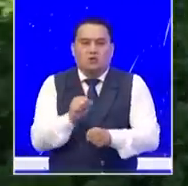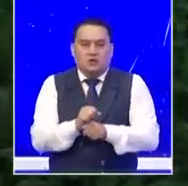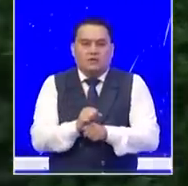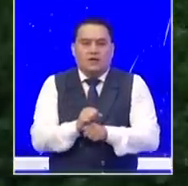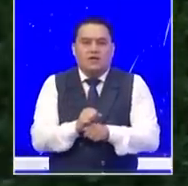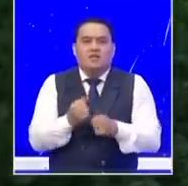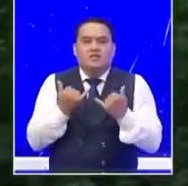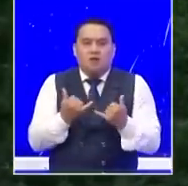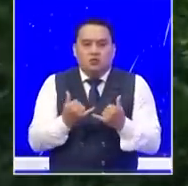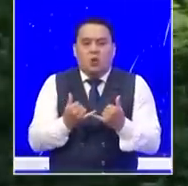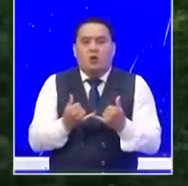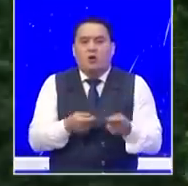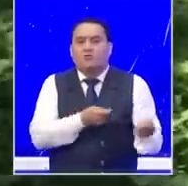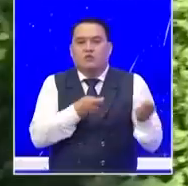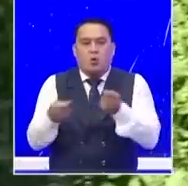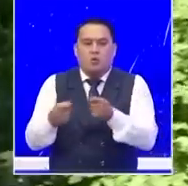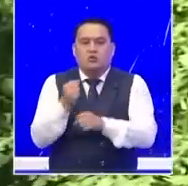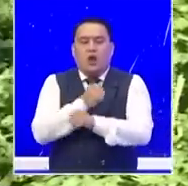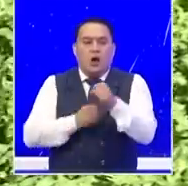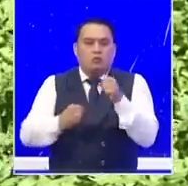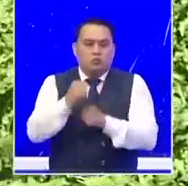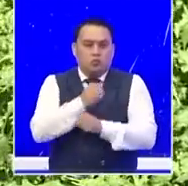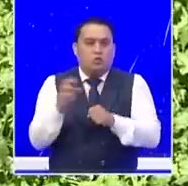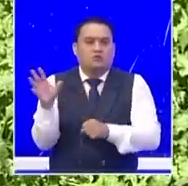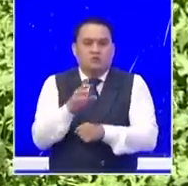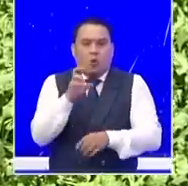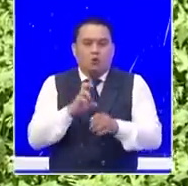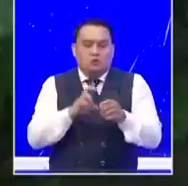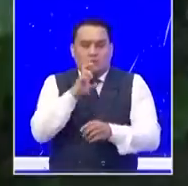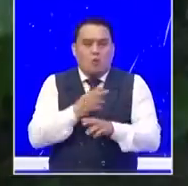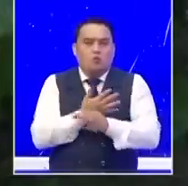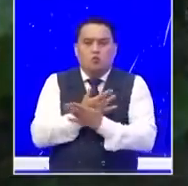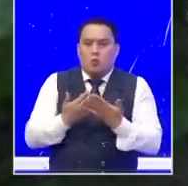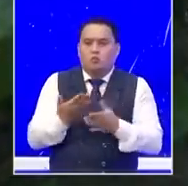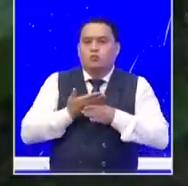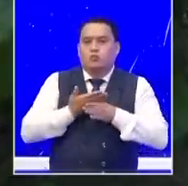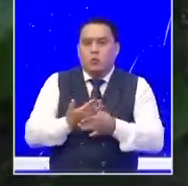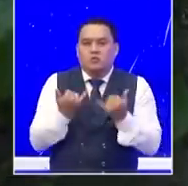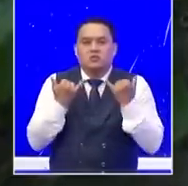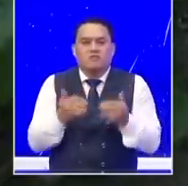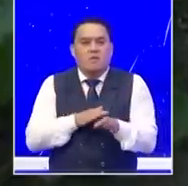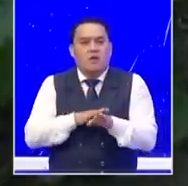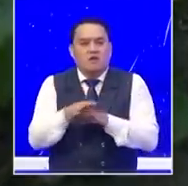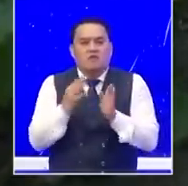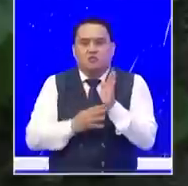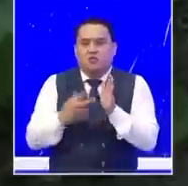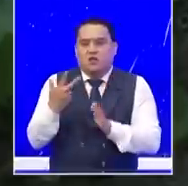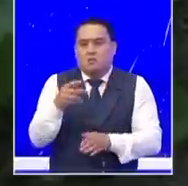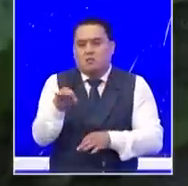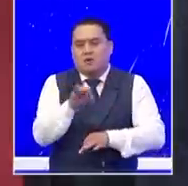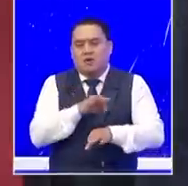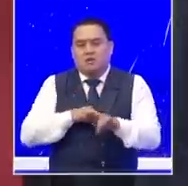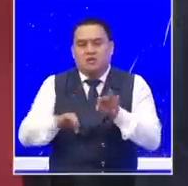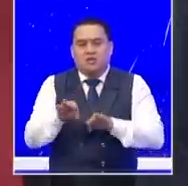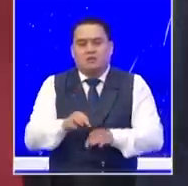постах, своевременную поставку автозапчастей, горюче-смазочных материалов и другую помощь, что дало на сегодня выполнить 93% полевых